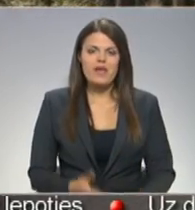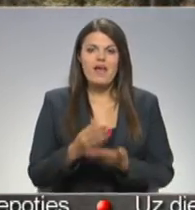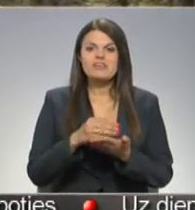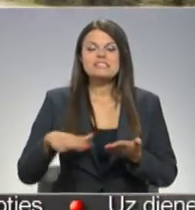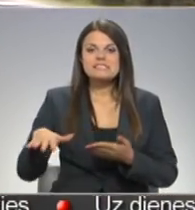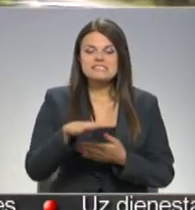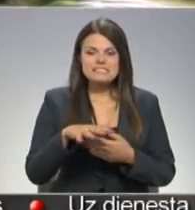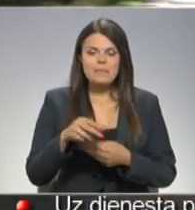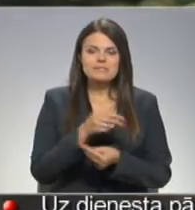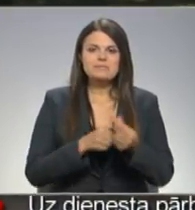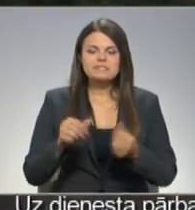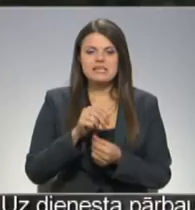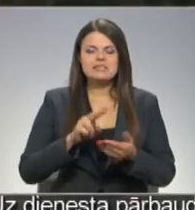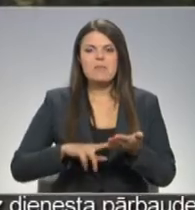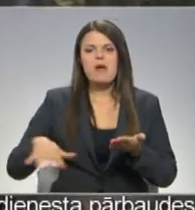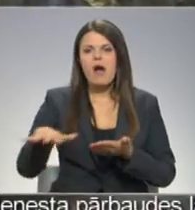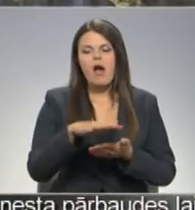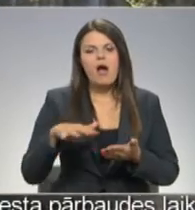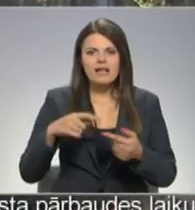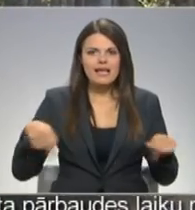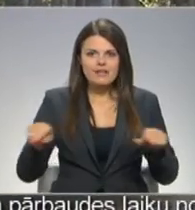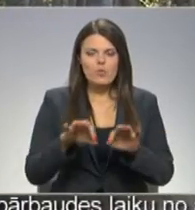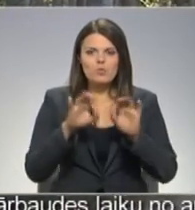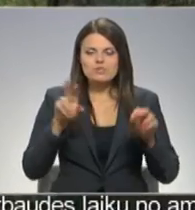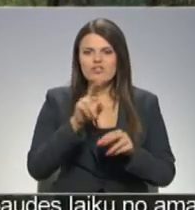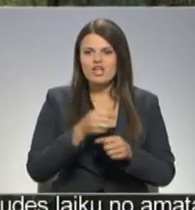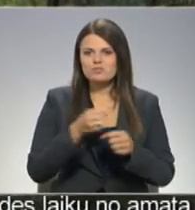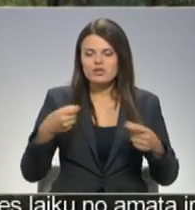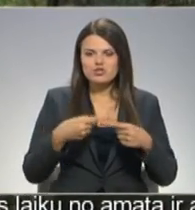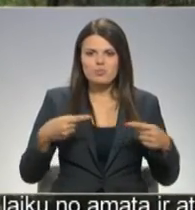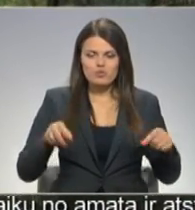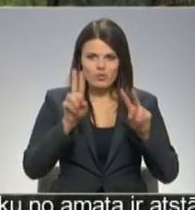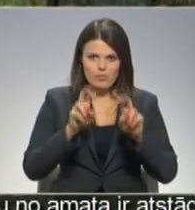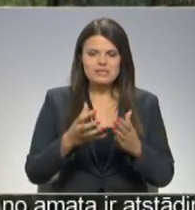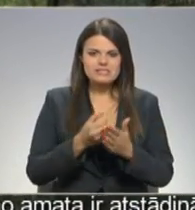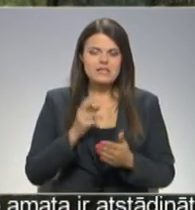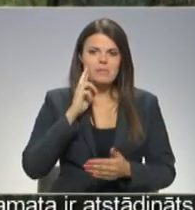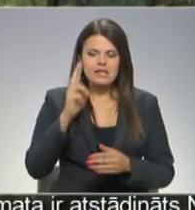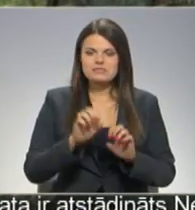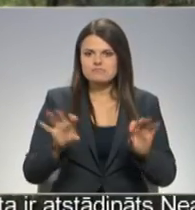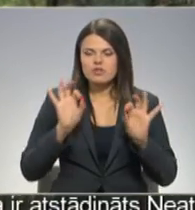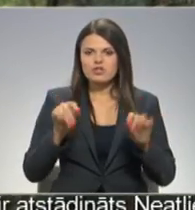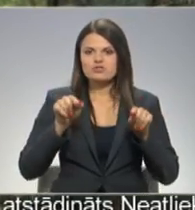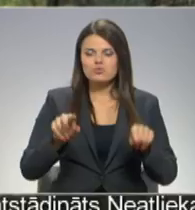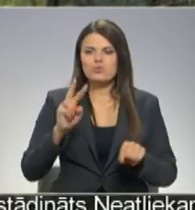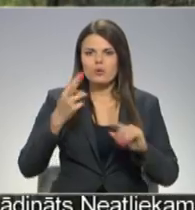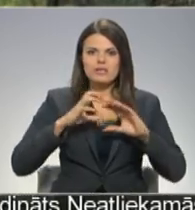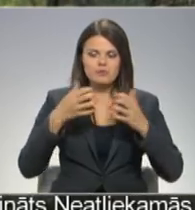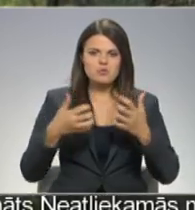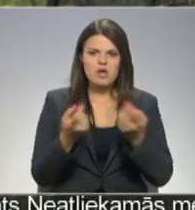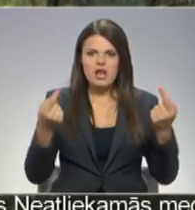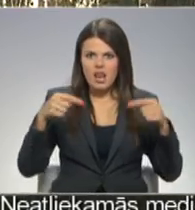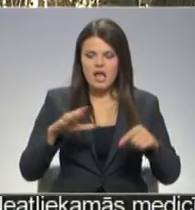Vidzemes industriālā parka teritorijā uzsākta nespragušo munīciju meklēšana, jo saņemts liecinieku liecības, ka tieši tur otrā pasaules kara